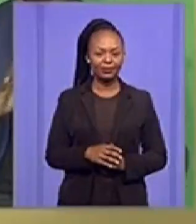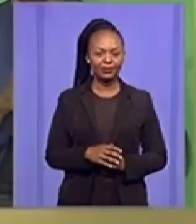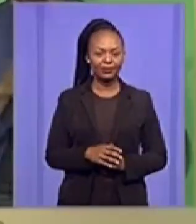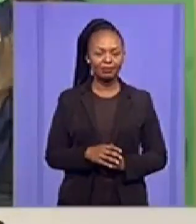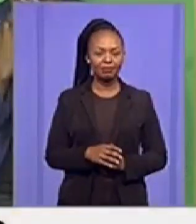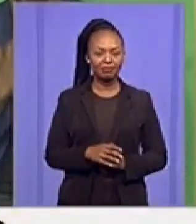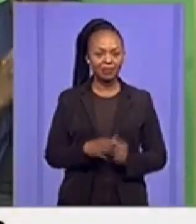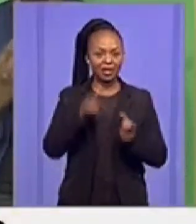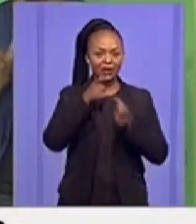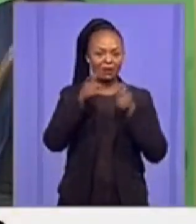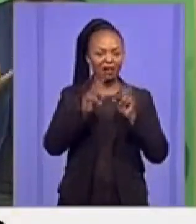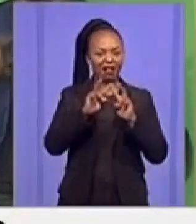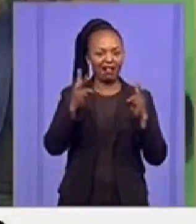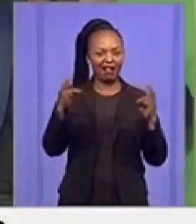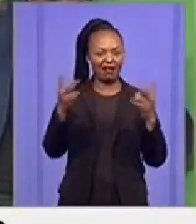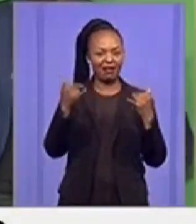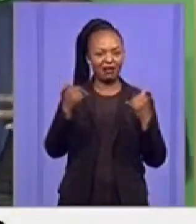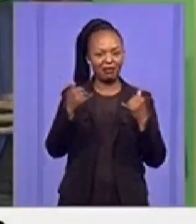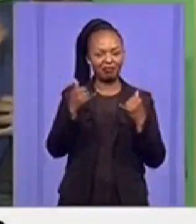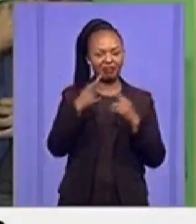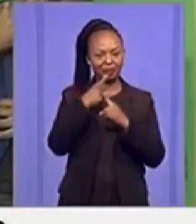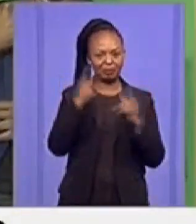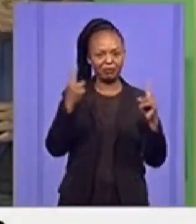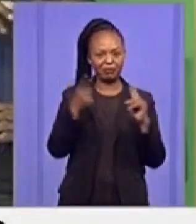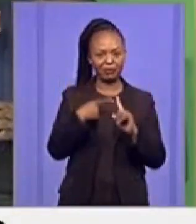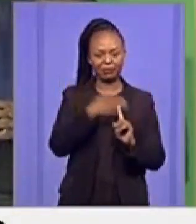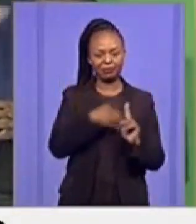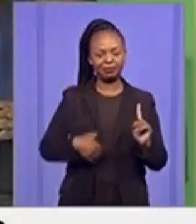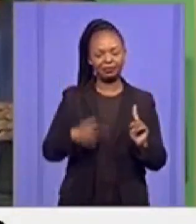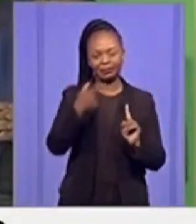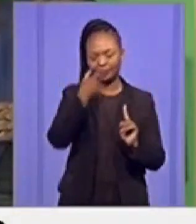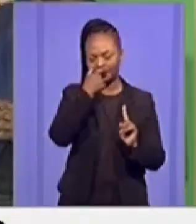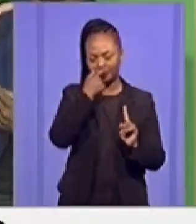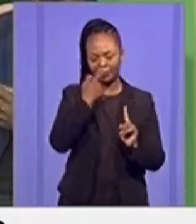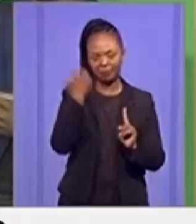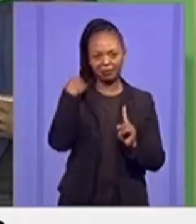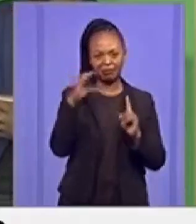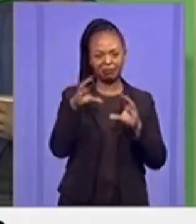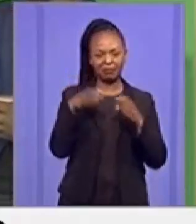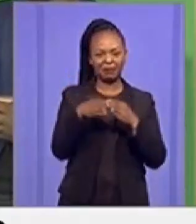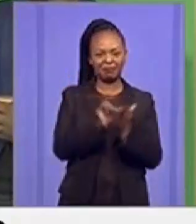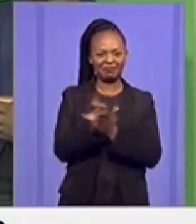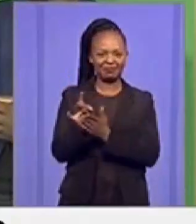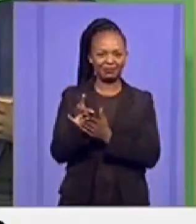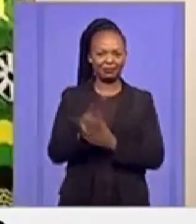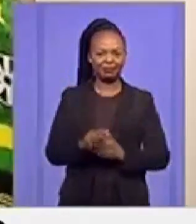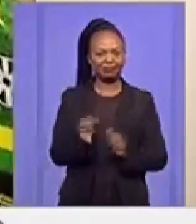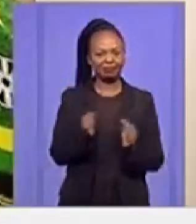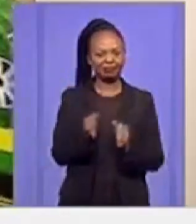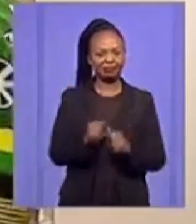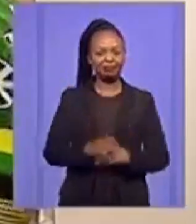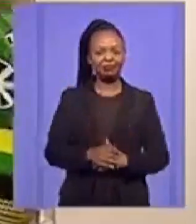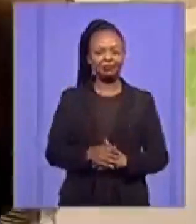Maikutlo ya fapana ka diphetho tse phatlaladitsweng ke mopresidente Ramaphosa kabineteng ya hae maobane.